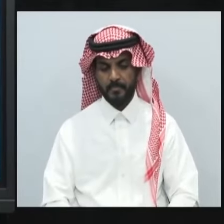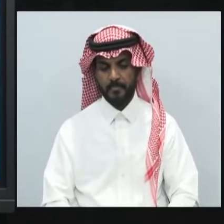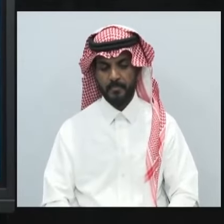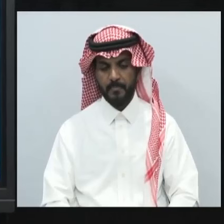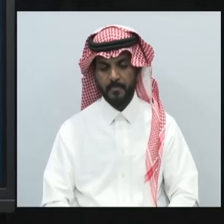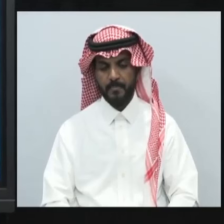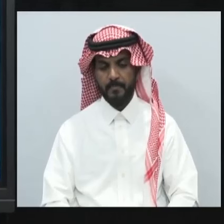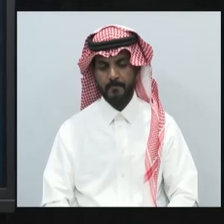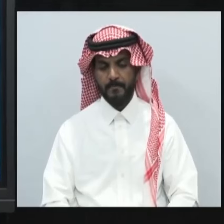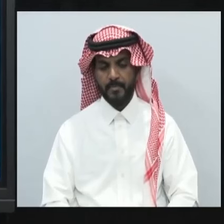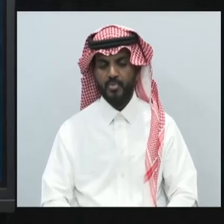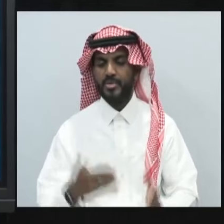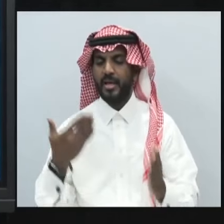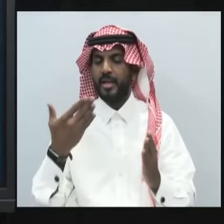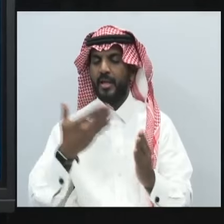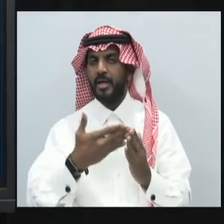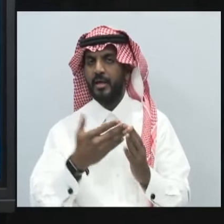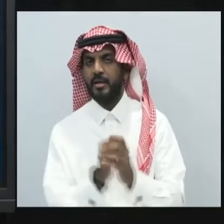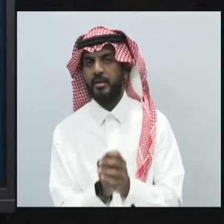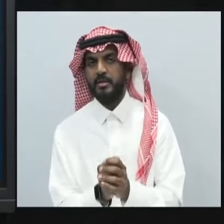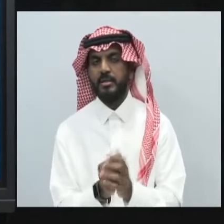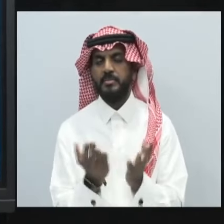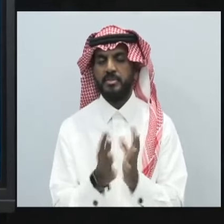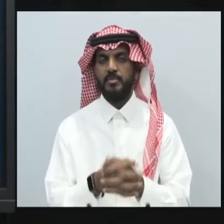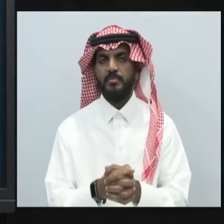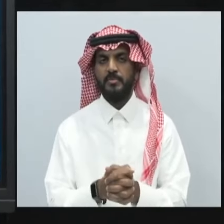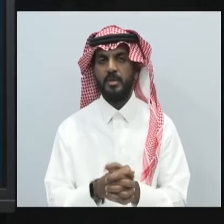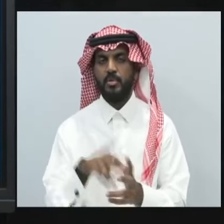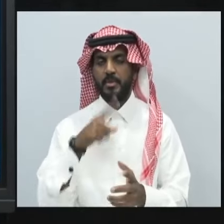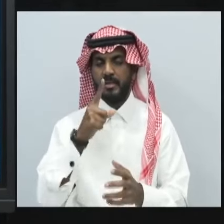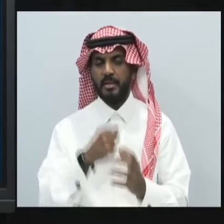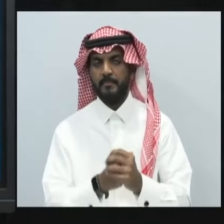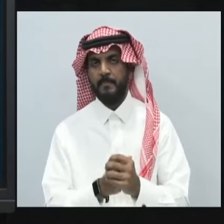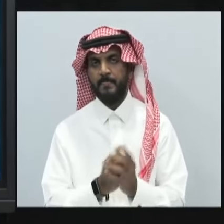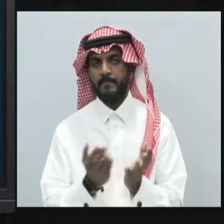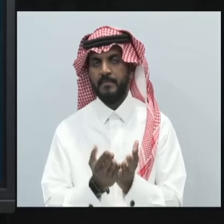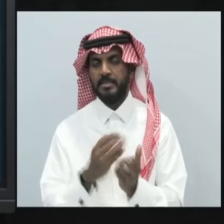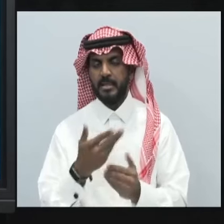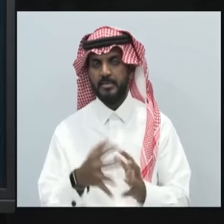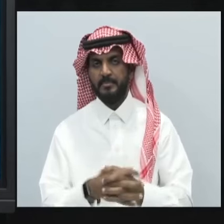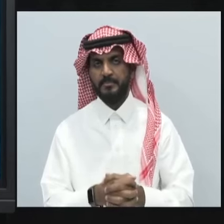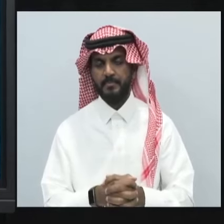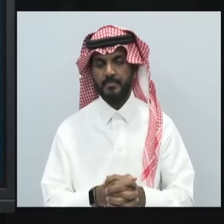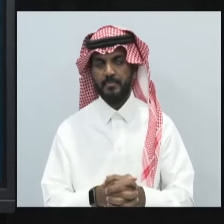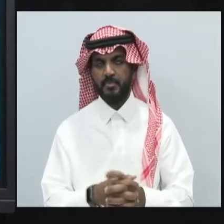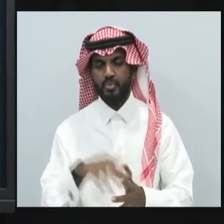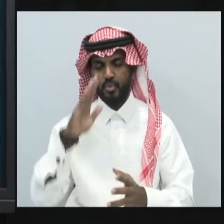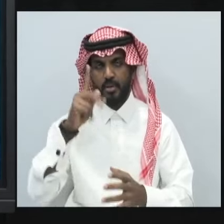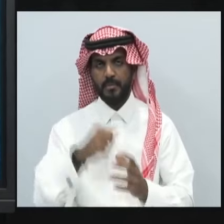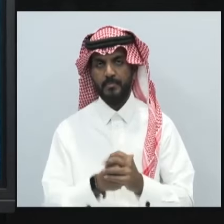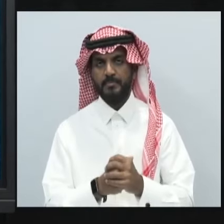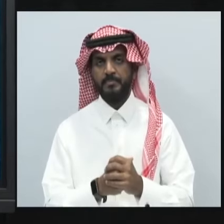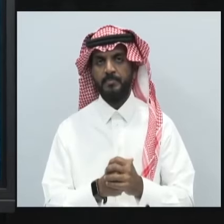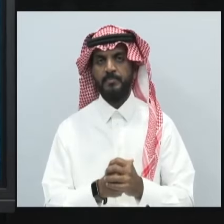واياكم طلابنا وطالباتنا الى ختام درسنا لهذا اليوم الى ان القاكم باذن الله تعالى في درسنا في الحصه القادمه نستودعكم الله